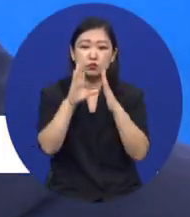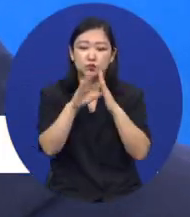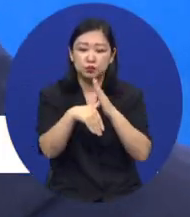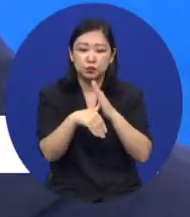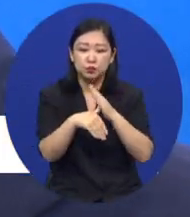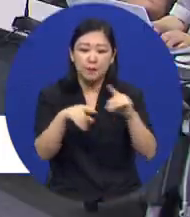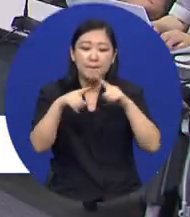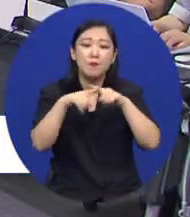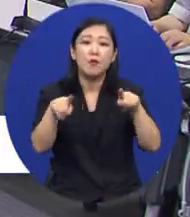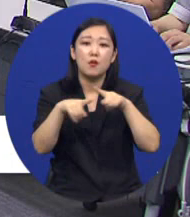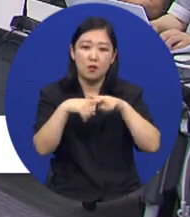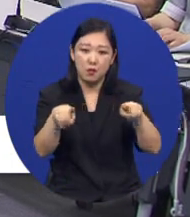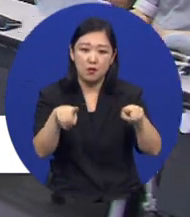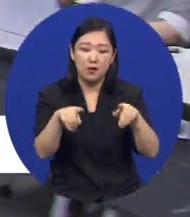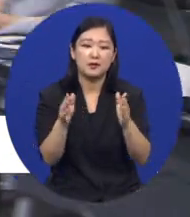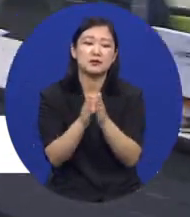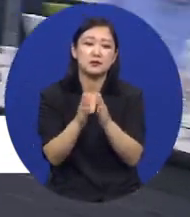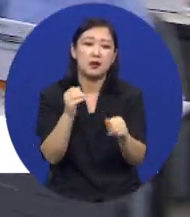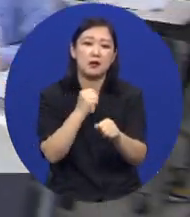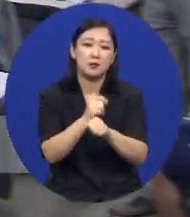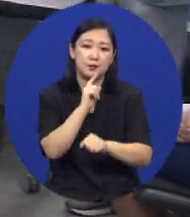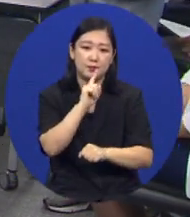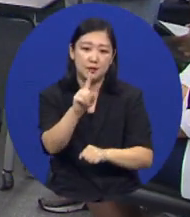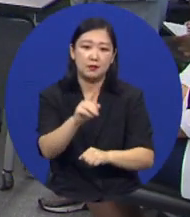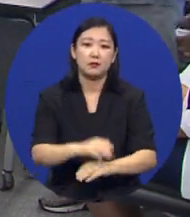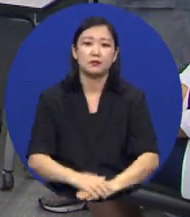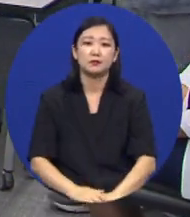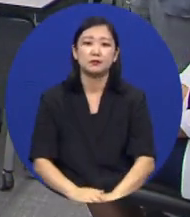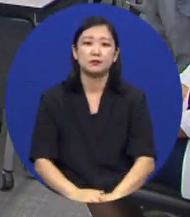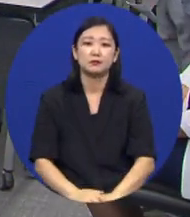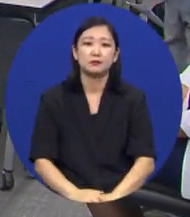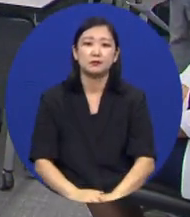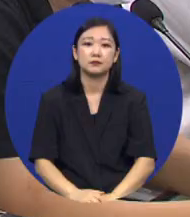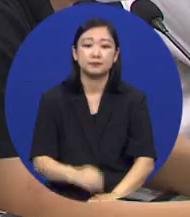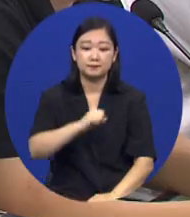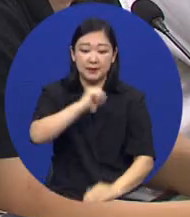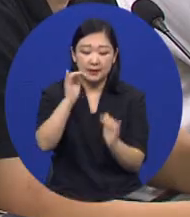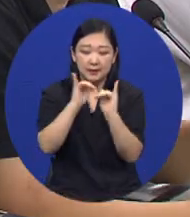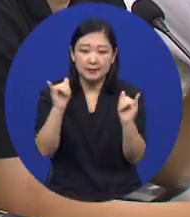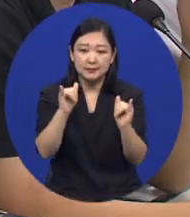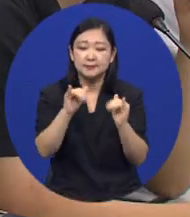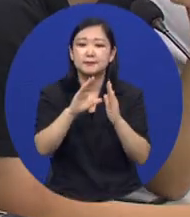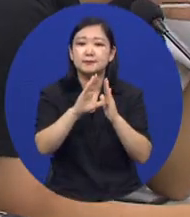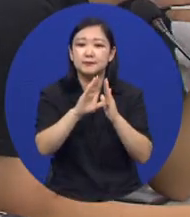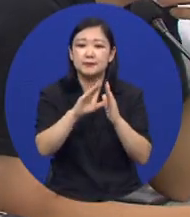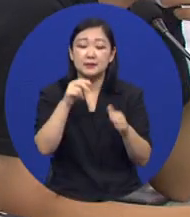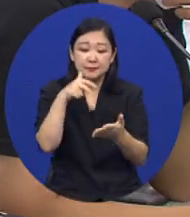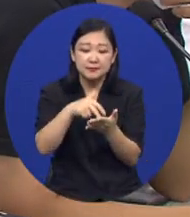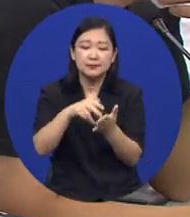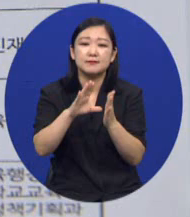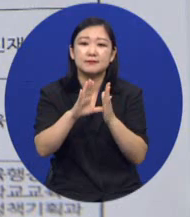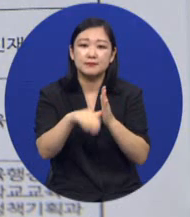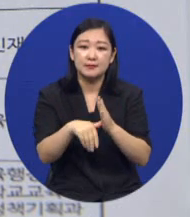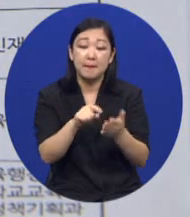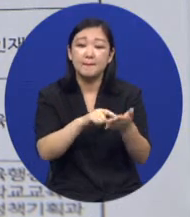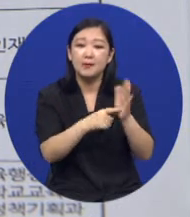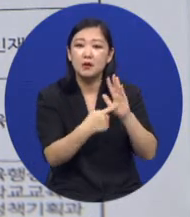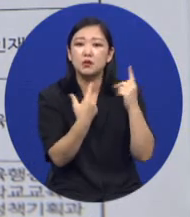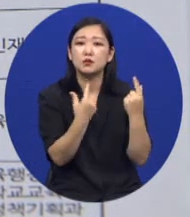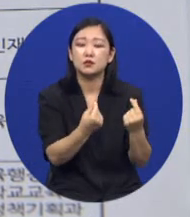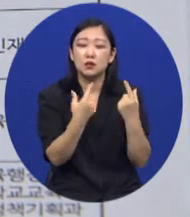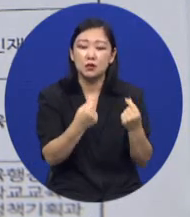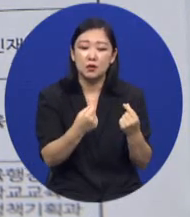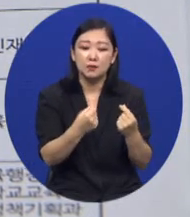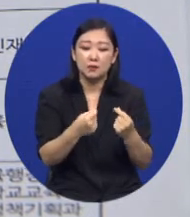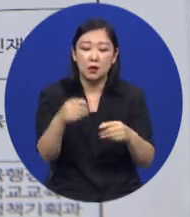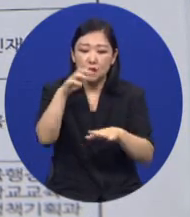격차를 진단하기 위한 평가를 실시하겠다고 밝혔습니다. 또 당선인 신분에서도 밝혔듯이 특성화고 현장 학습을